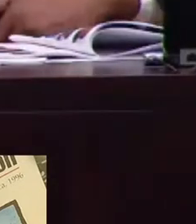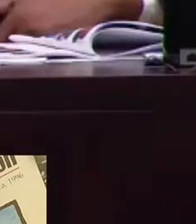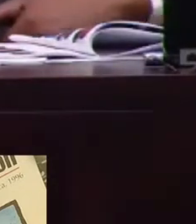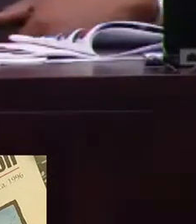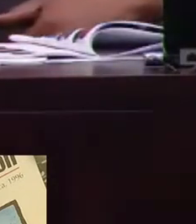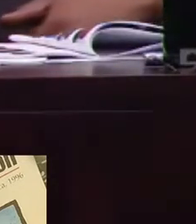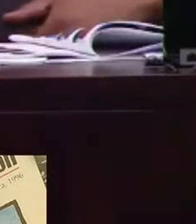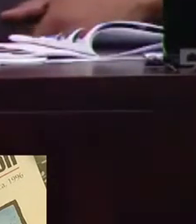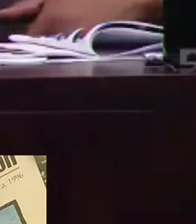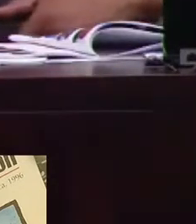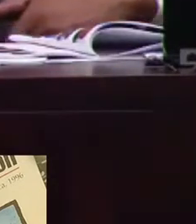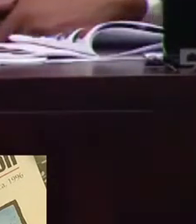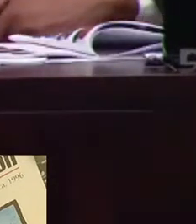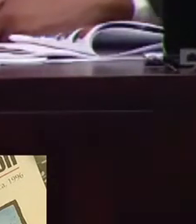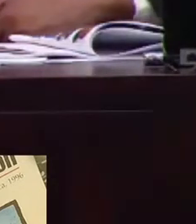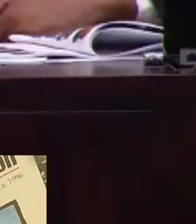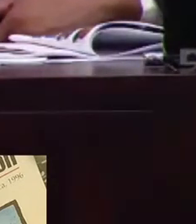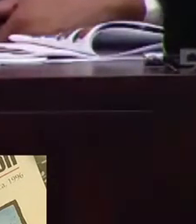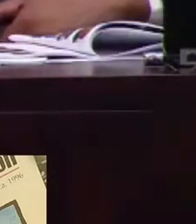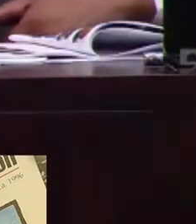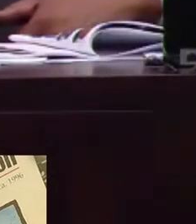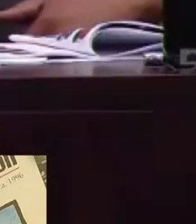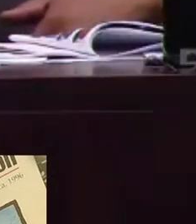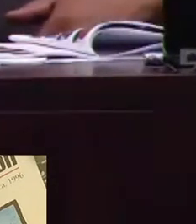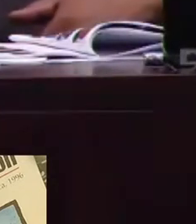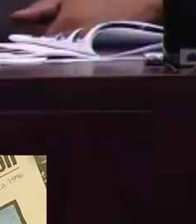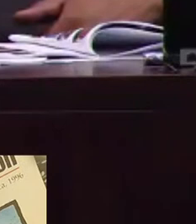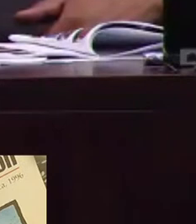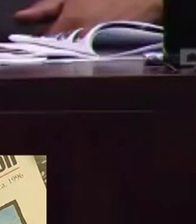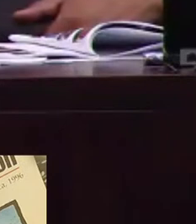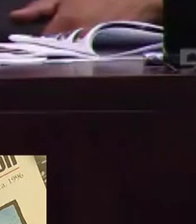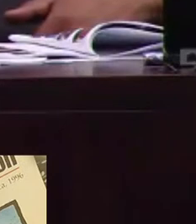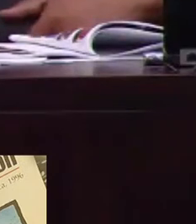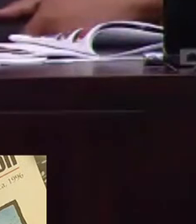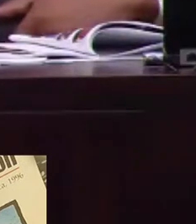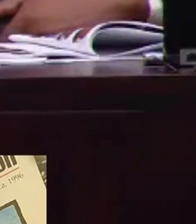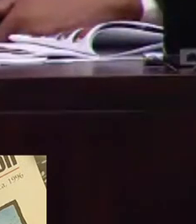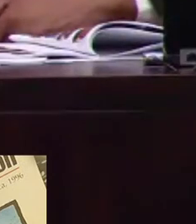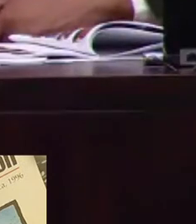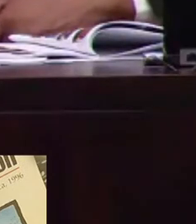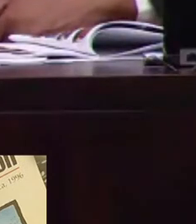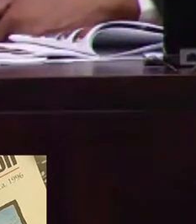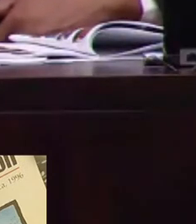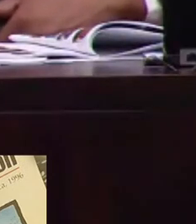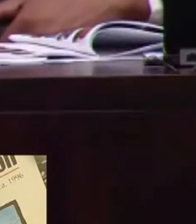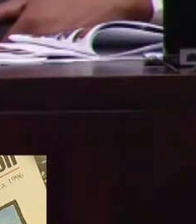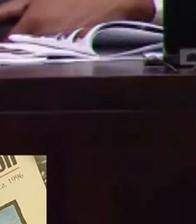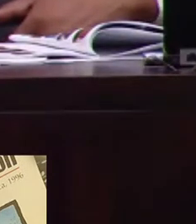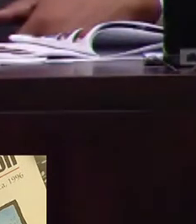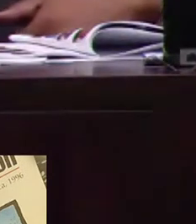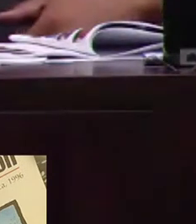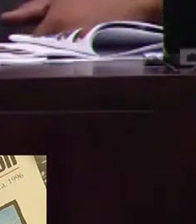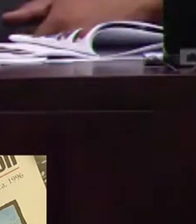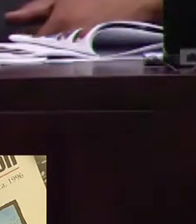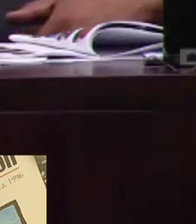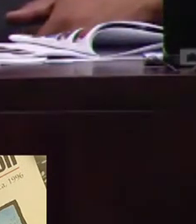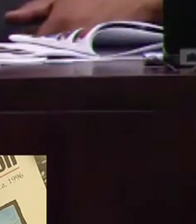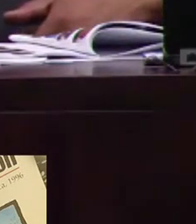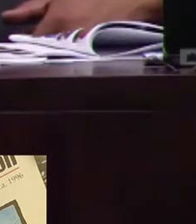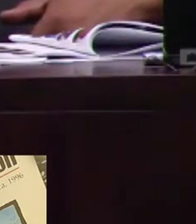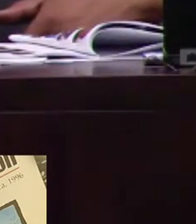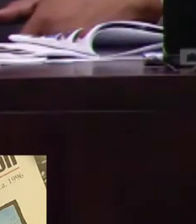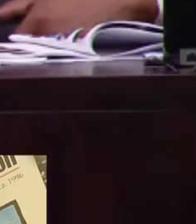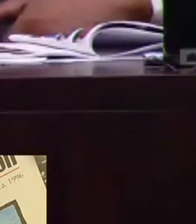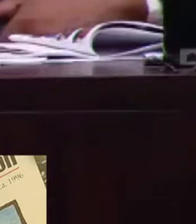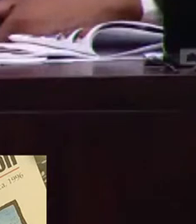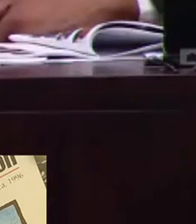milayo ya khethululo mikhwa na ndowelo nga nḓila dzo fhambananaho u sika tshitshavha